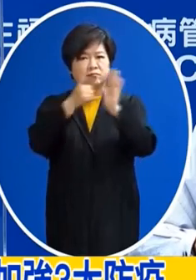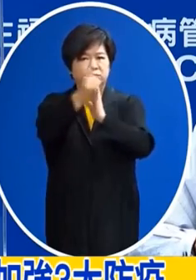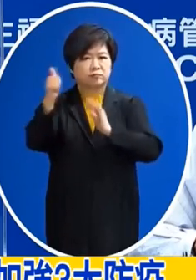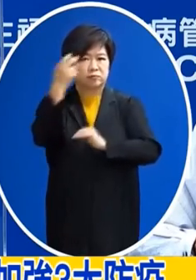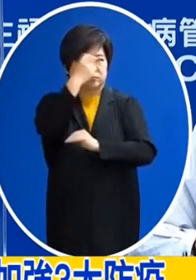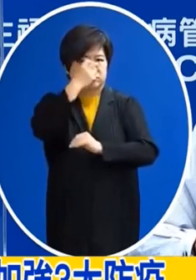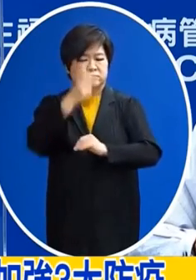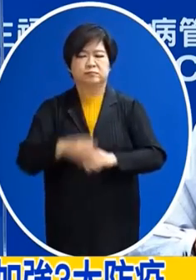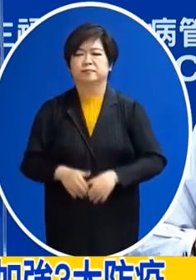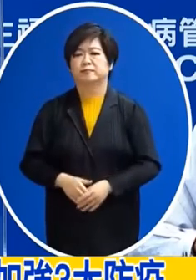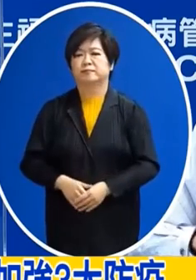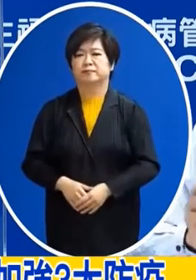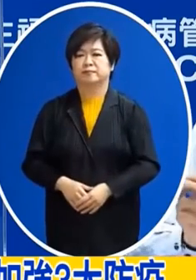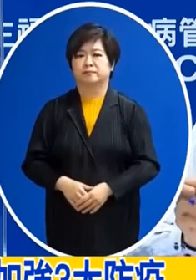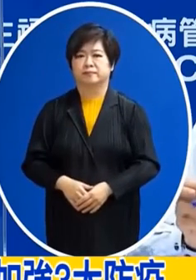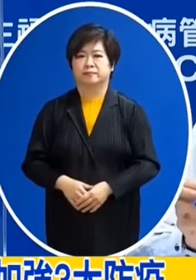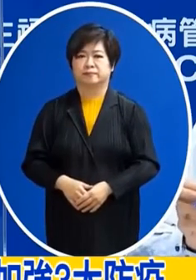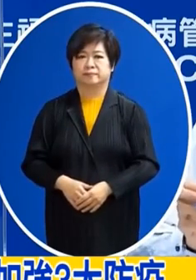业。